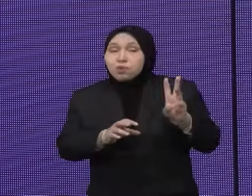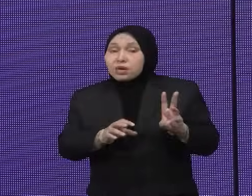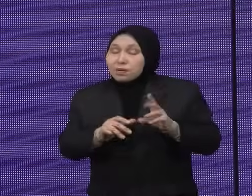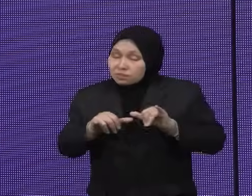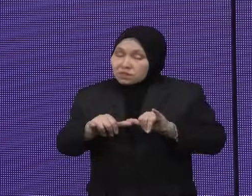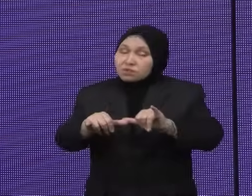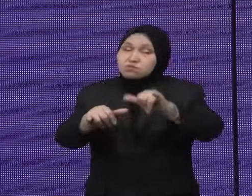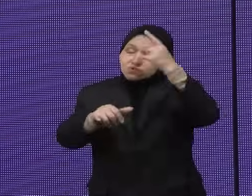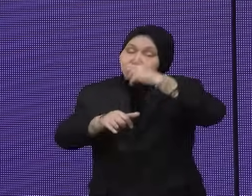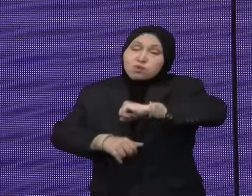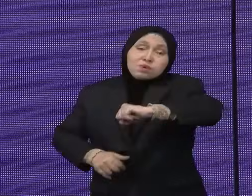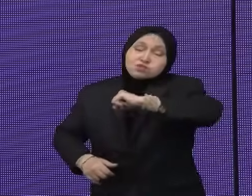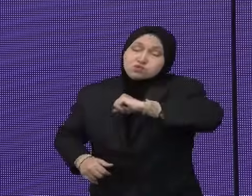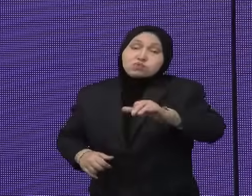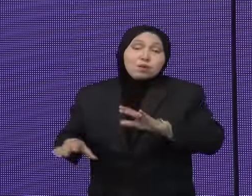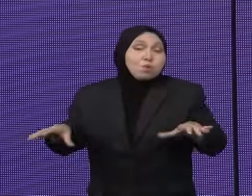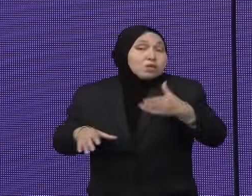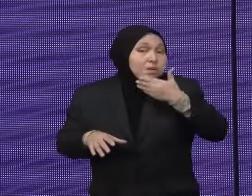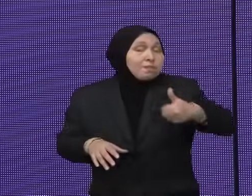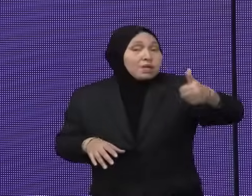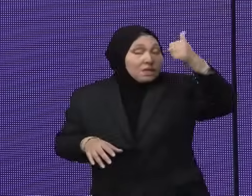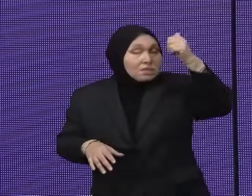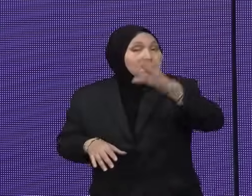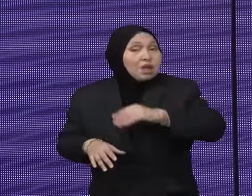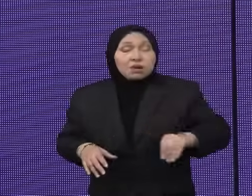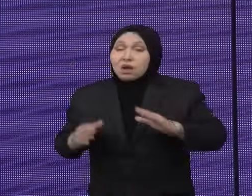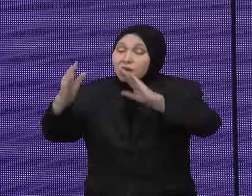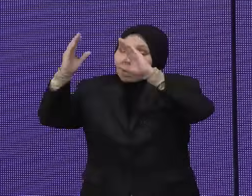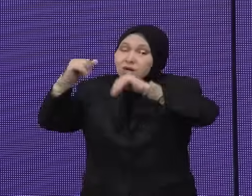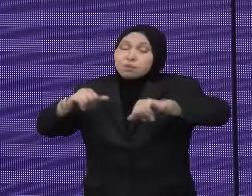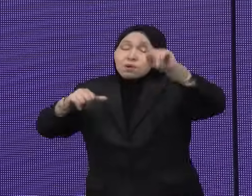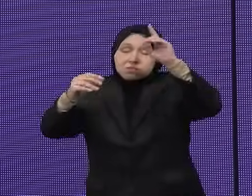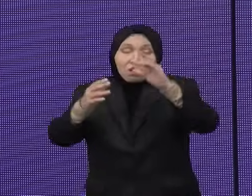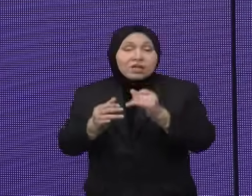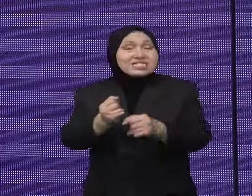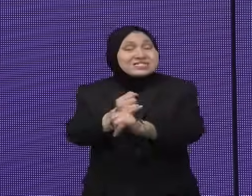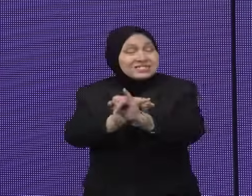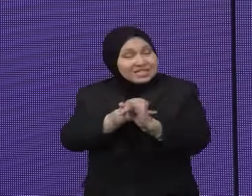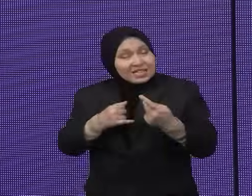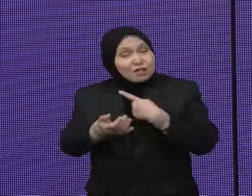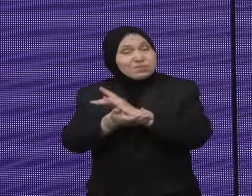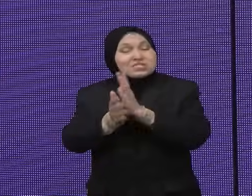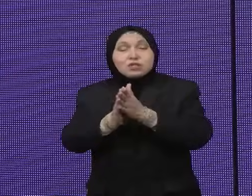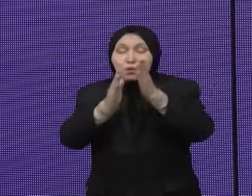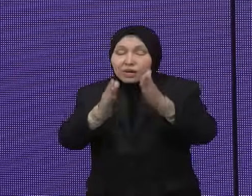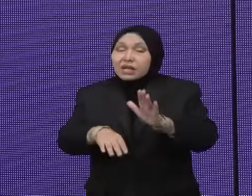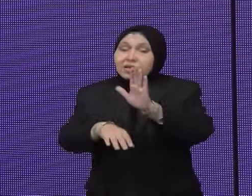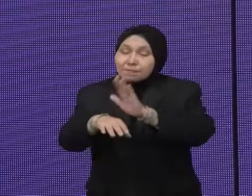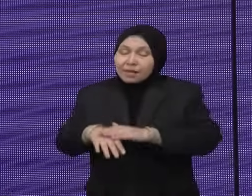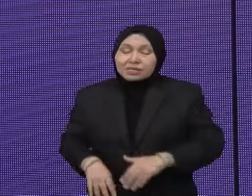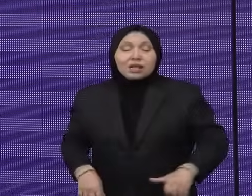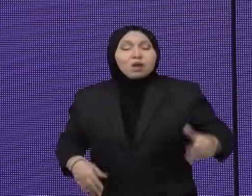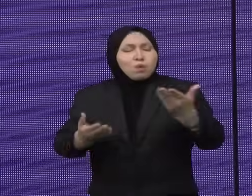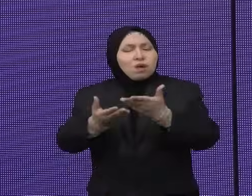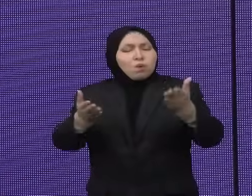Terus untuk berjuang, buat yang terbaik, dan moga-moga Allah izinkan kita menjadi orang yang digelar alladzina